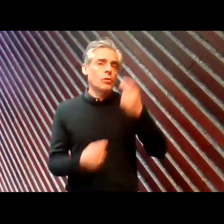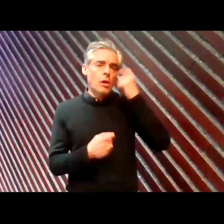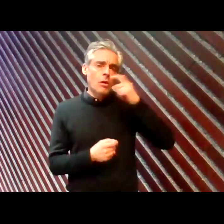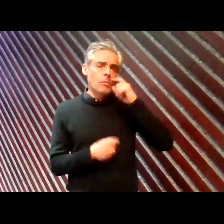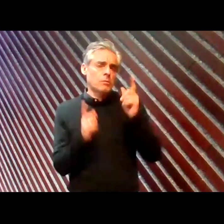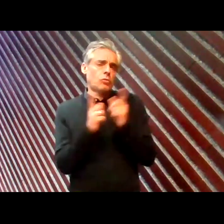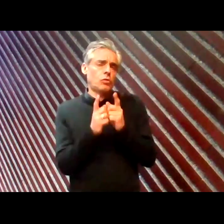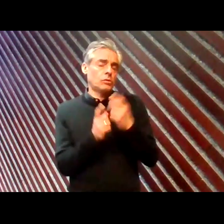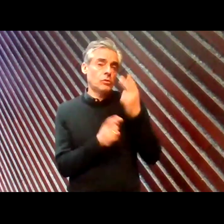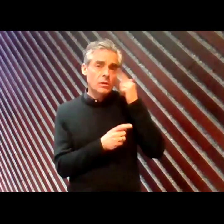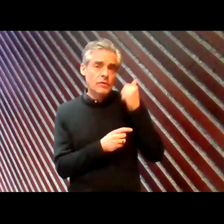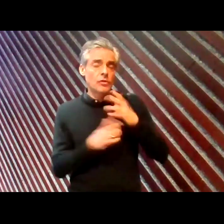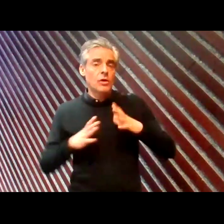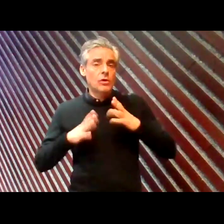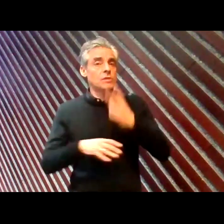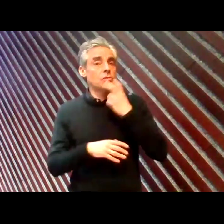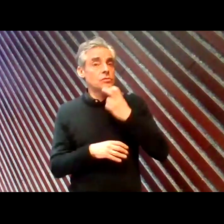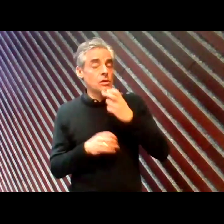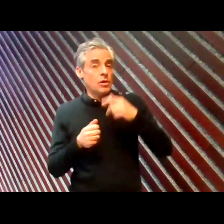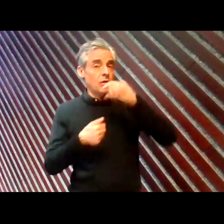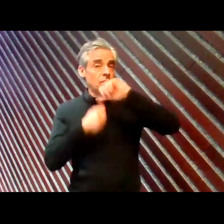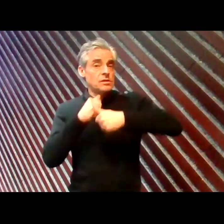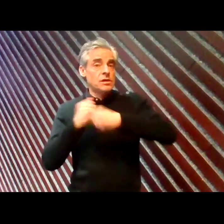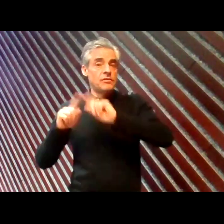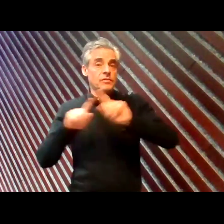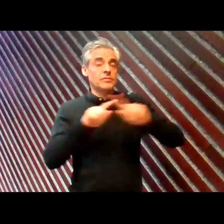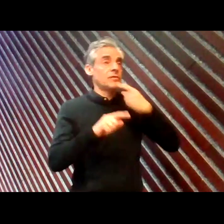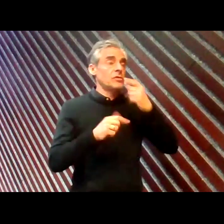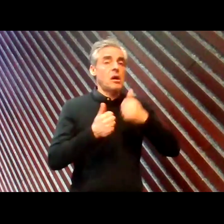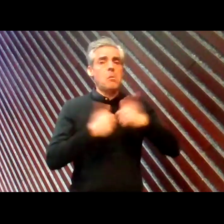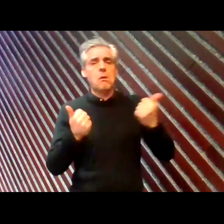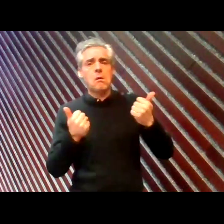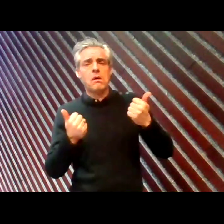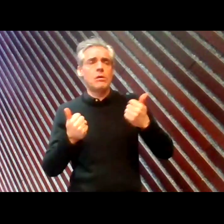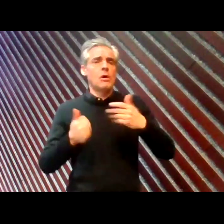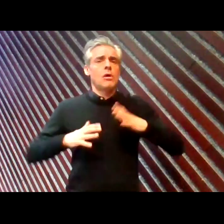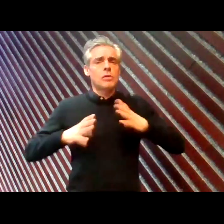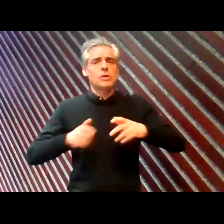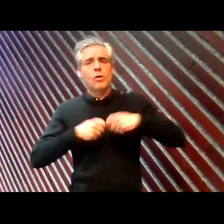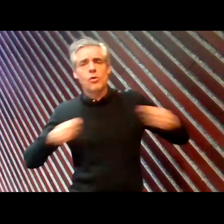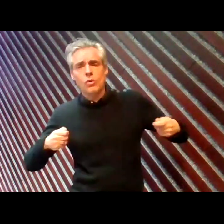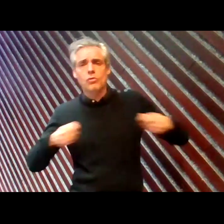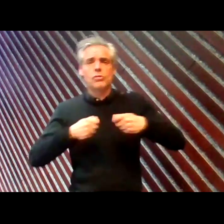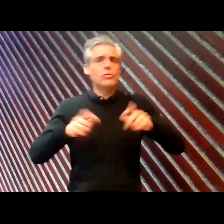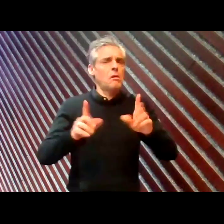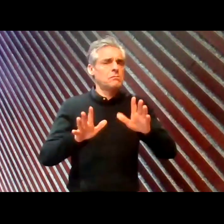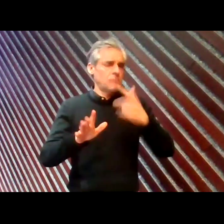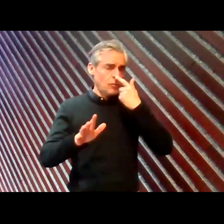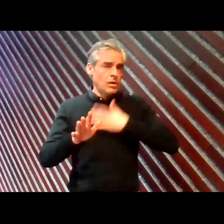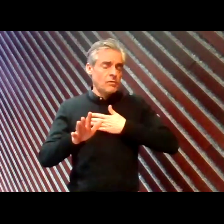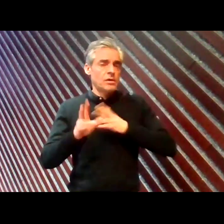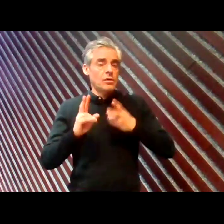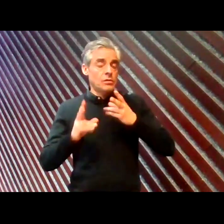juste on a vu comme bien l'engagement citoyen qui peut revêtir différentes formes donc il pas à opposer je pense l'engagement long ou l'engagement court je pense que